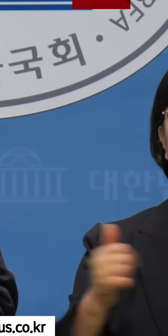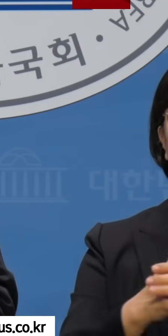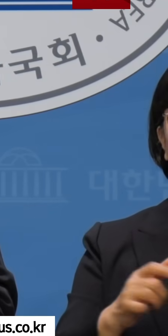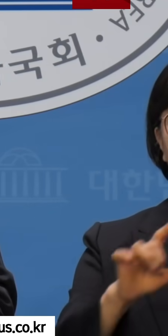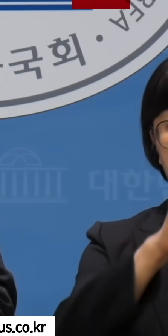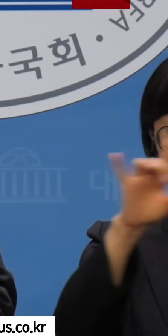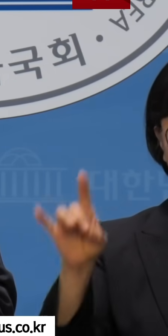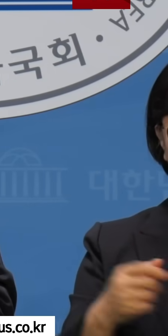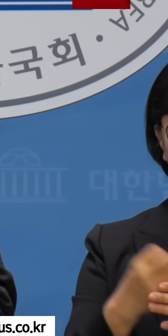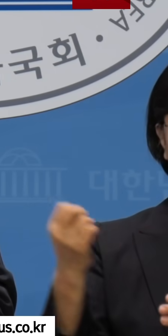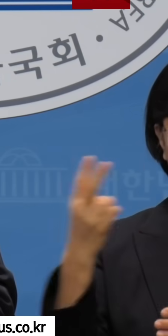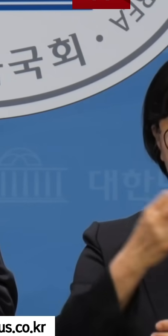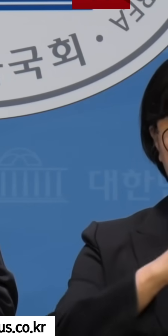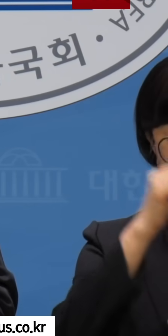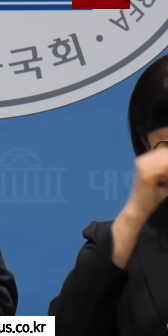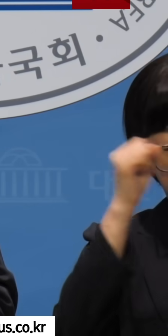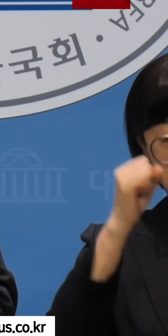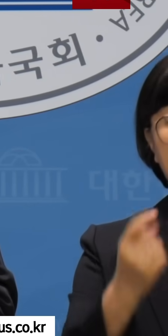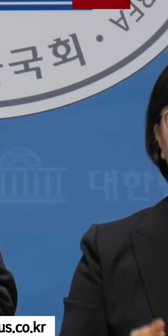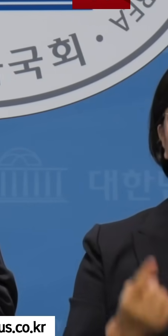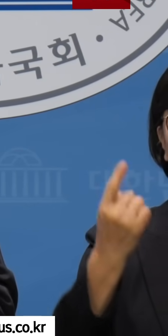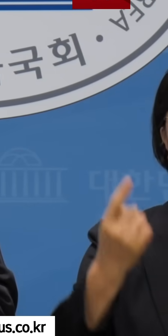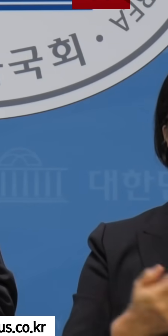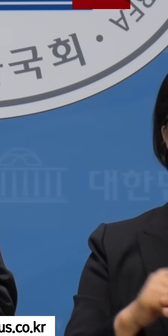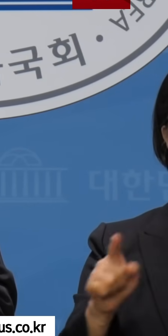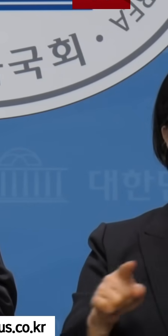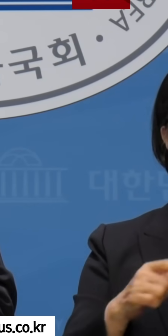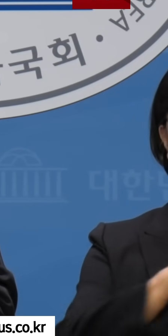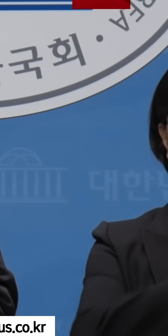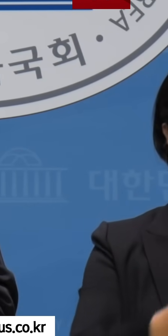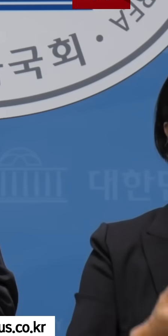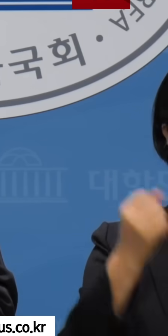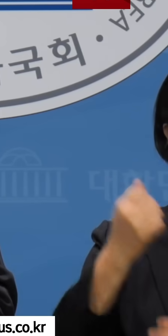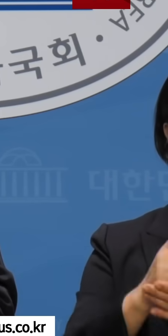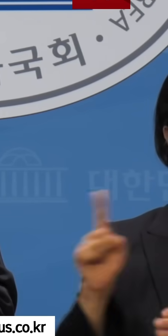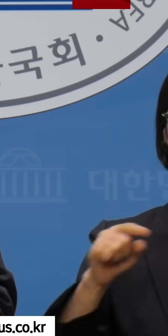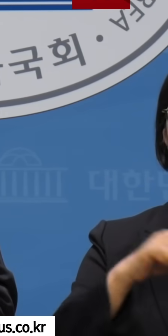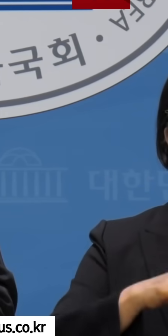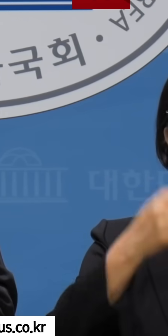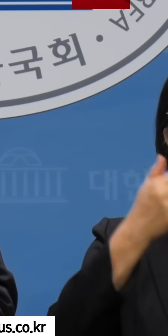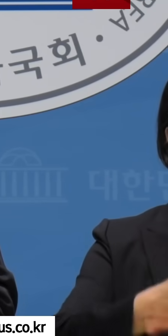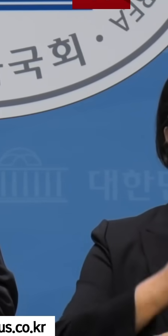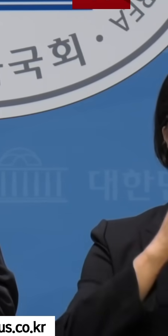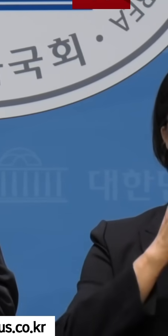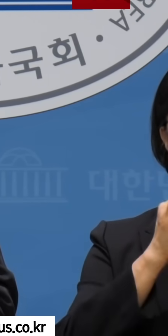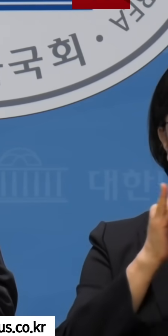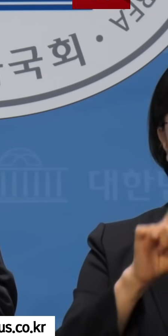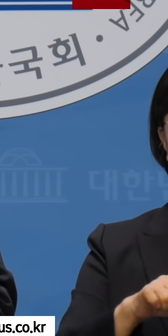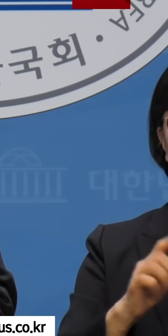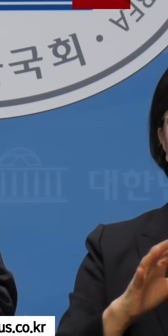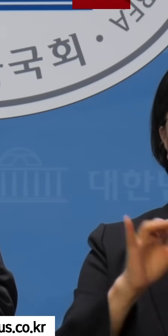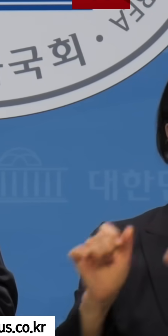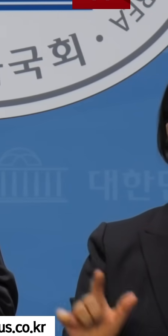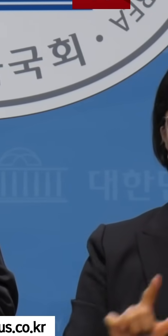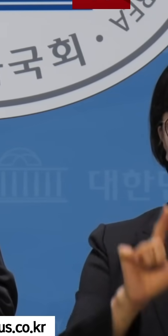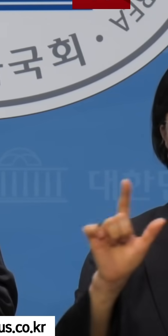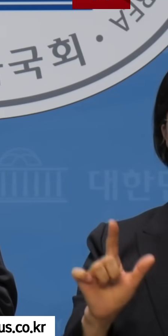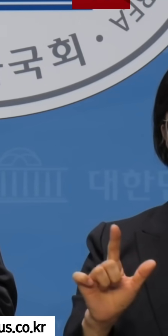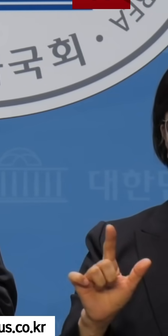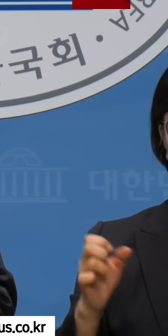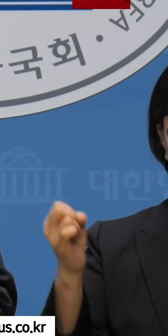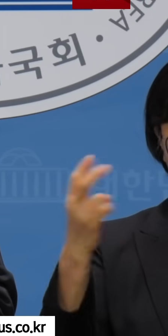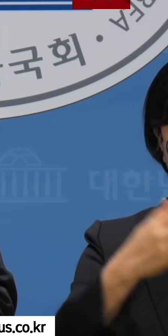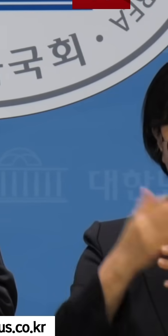개인이 재선을 하고 3선을 하는 것보다 그 권력으로 어떤 정치를 할 것인가, 국민의 삶을